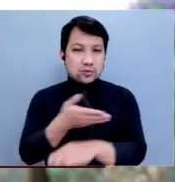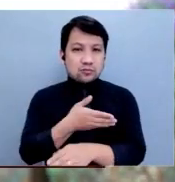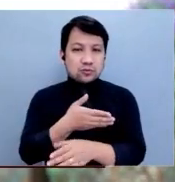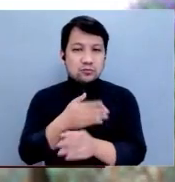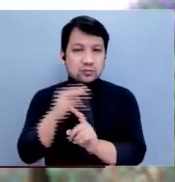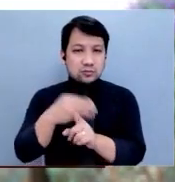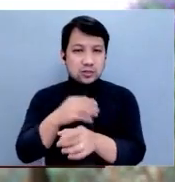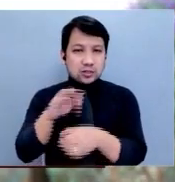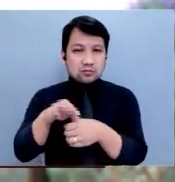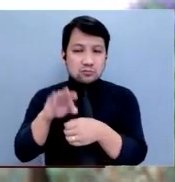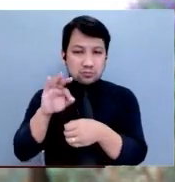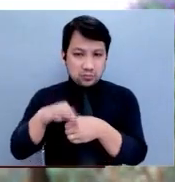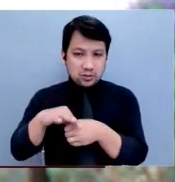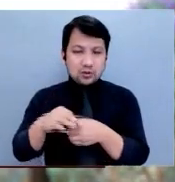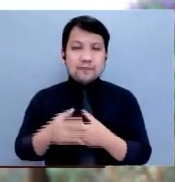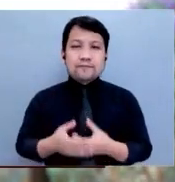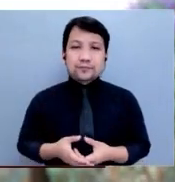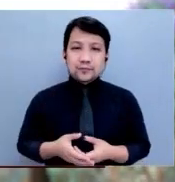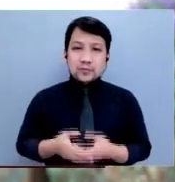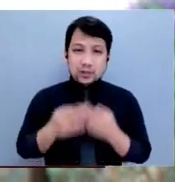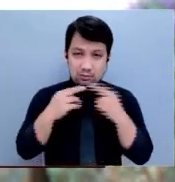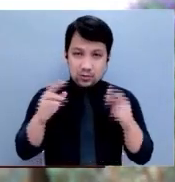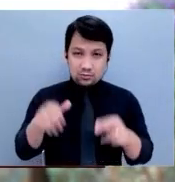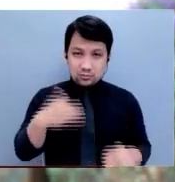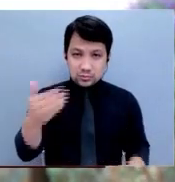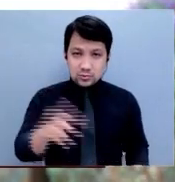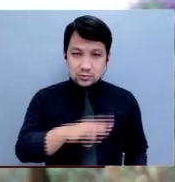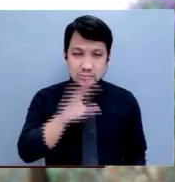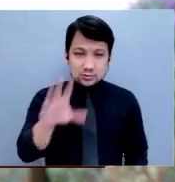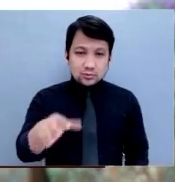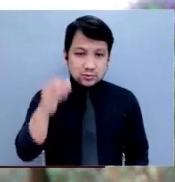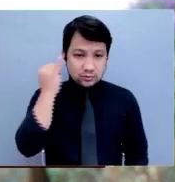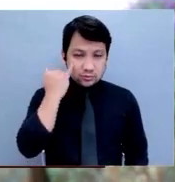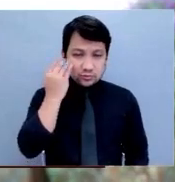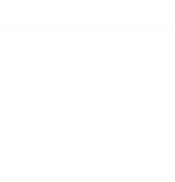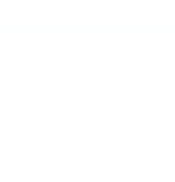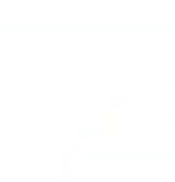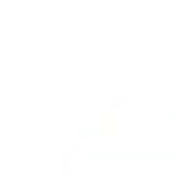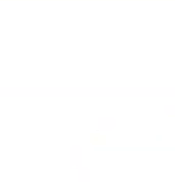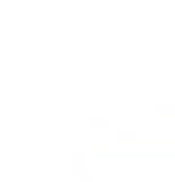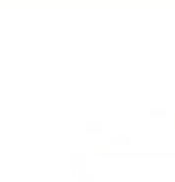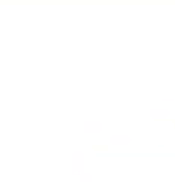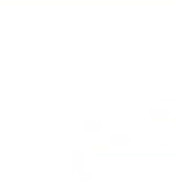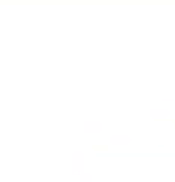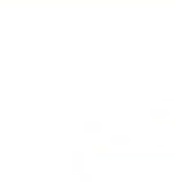elections. Nagbabalita mula sa Frontline, Jenny Dongon, News 5.